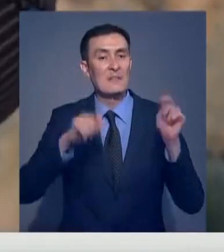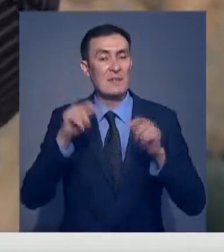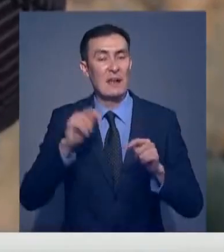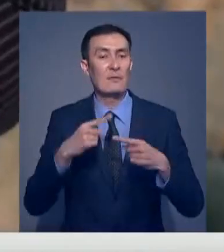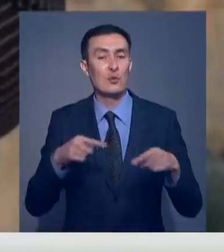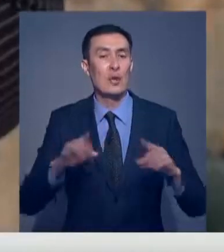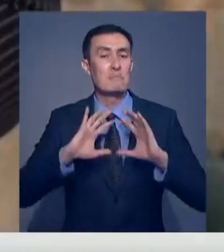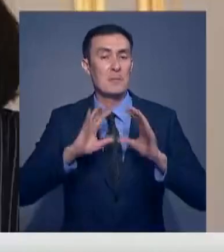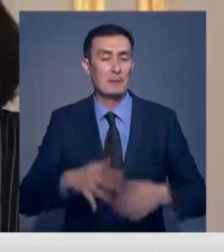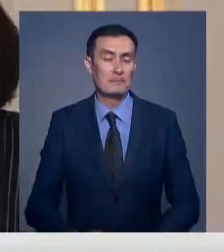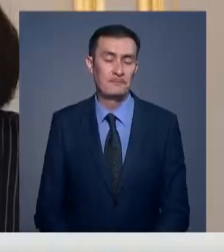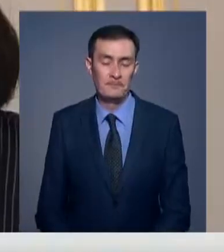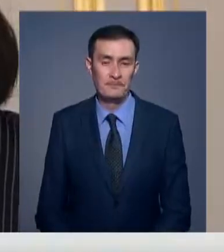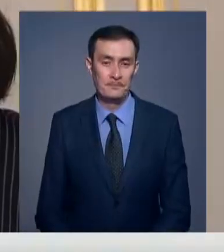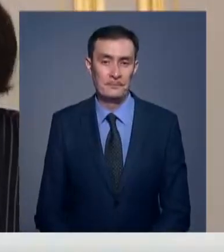мира.